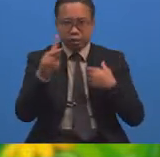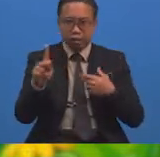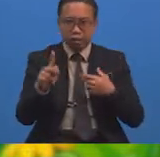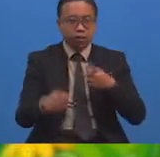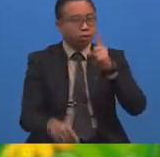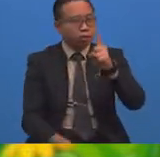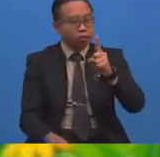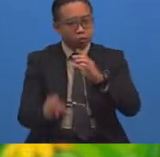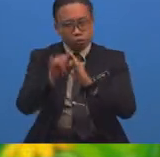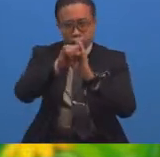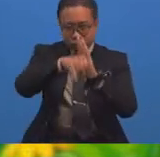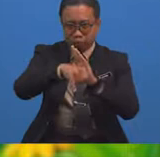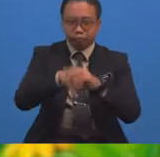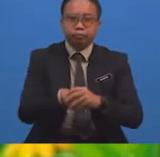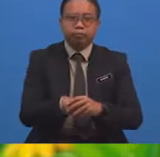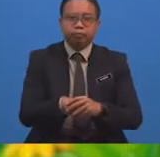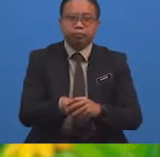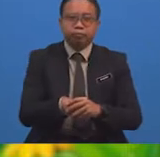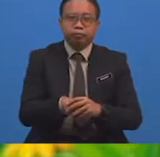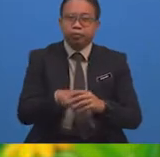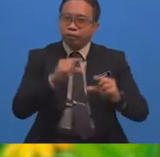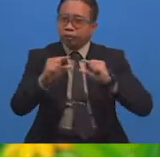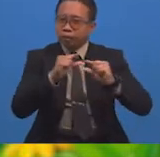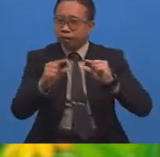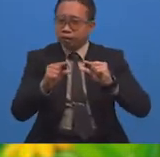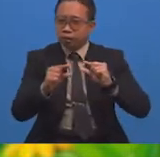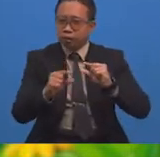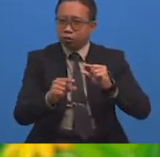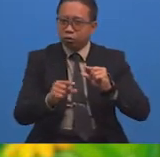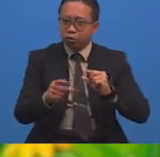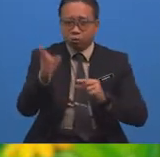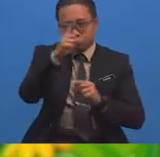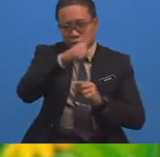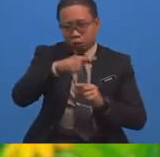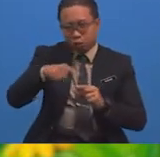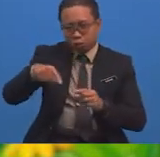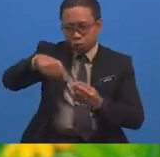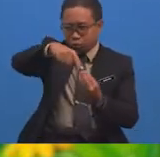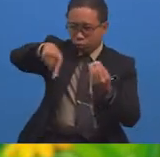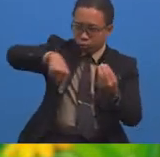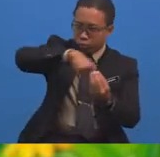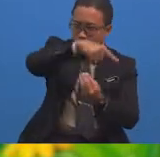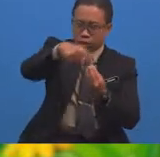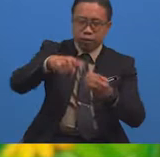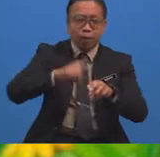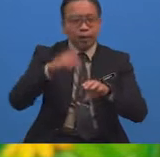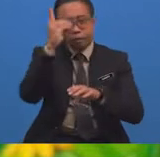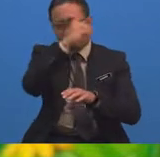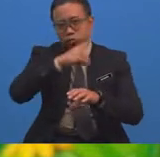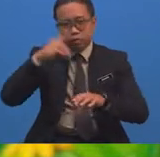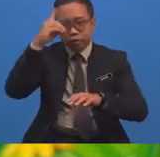satu jam itu bergerak sebanyak satu pusingan padamu